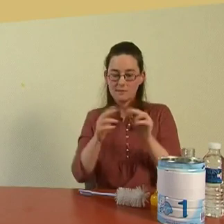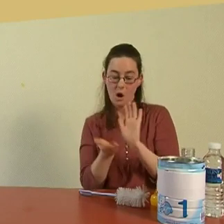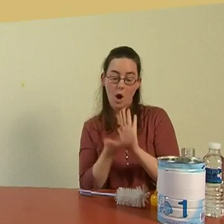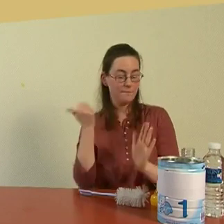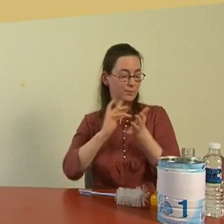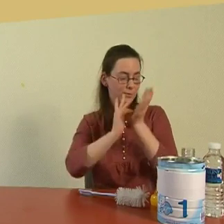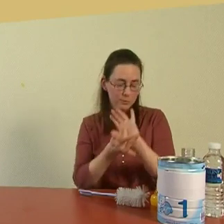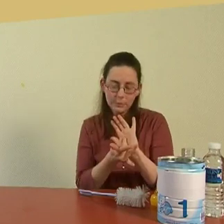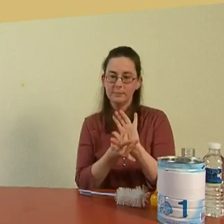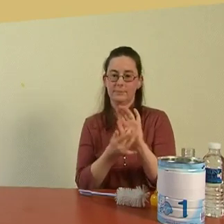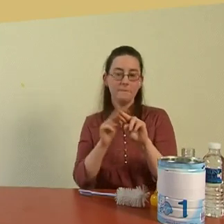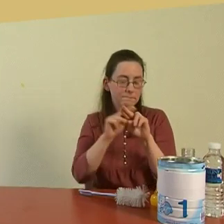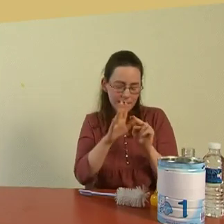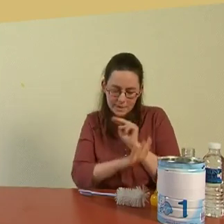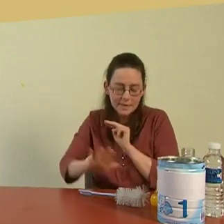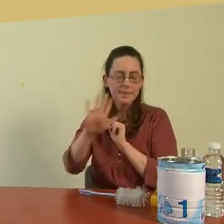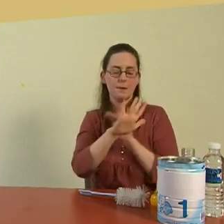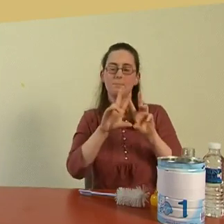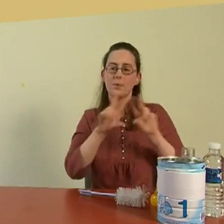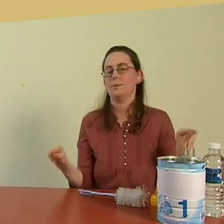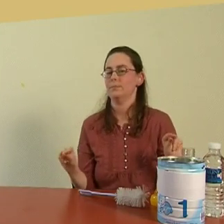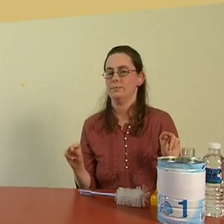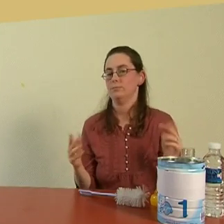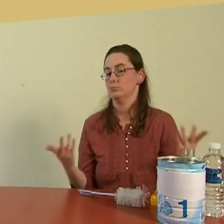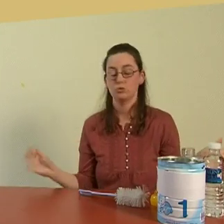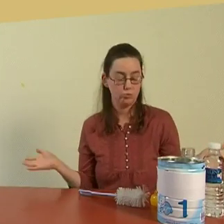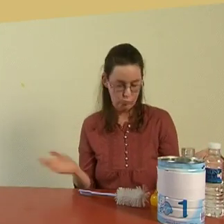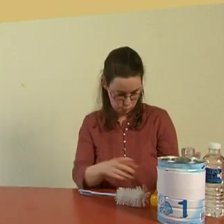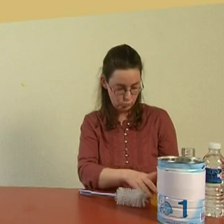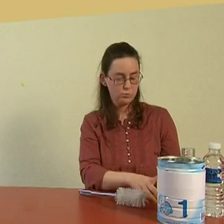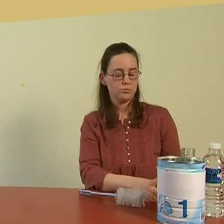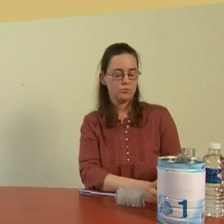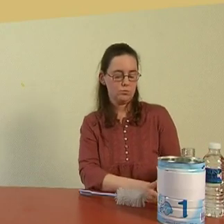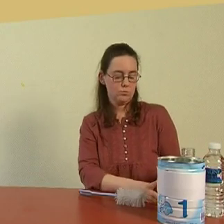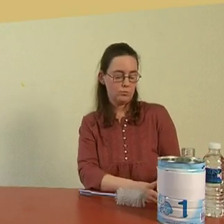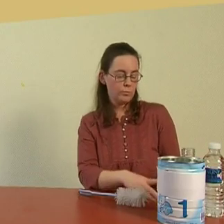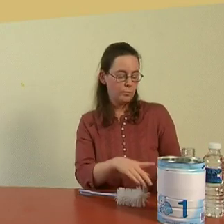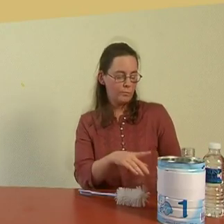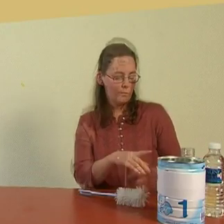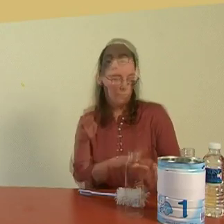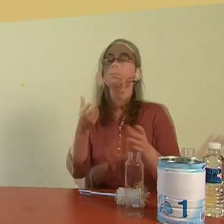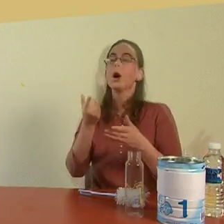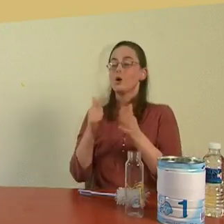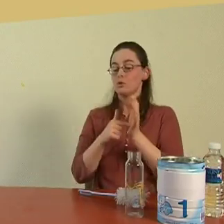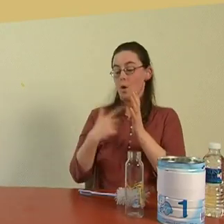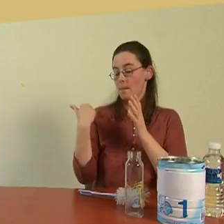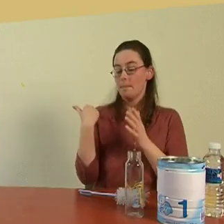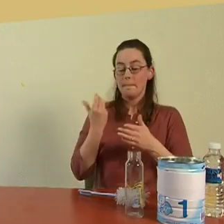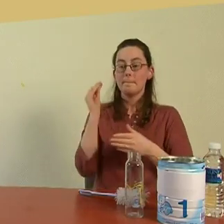tétine. Parce que là aussi, il peut rester du lait et il faut vraiment, vraiment que tout soit propre.